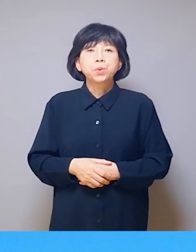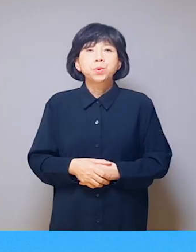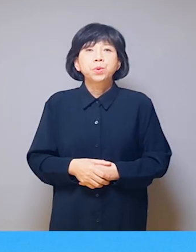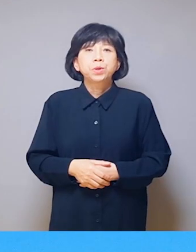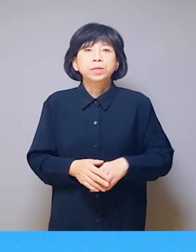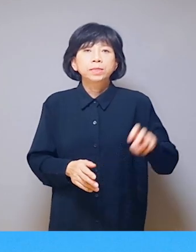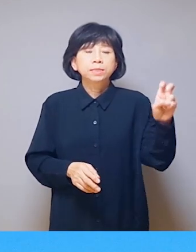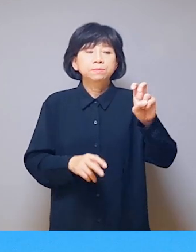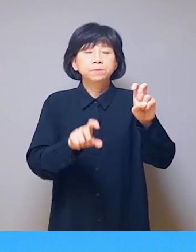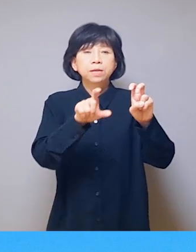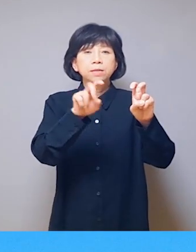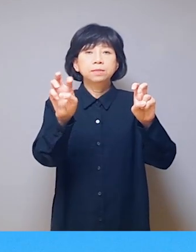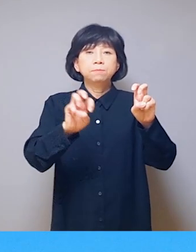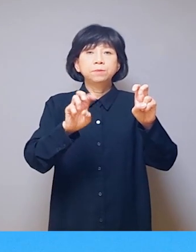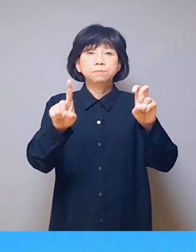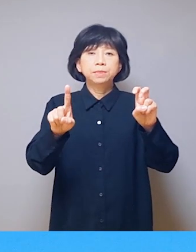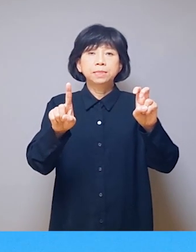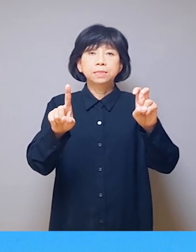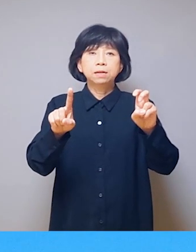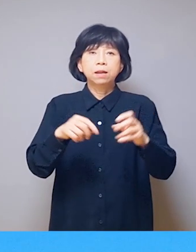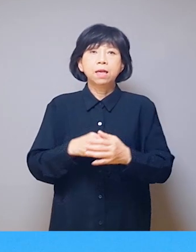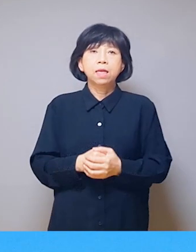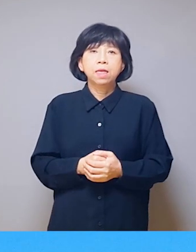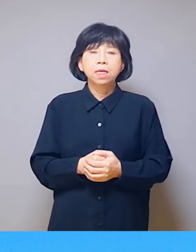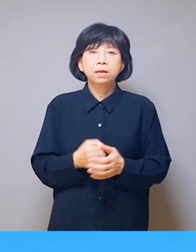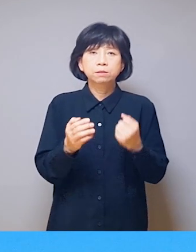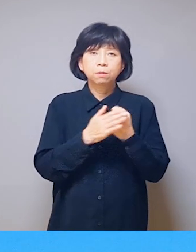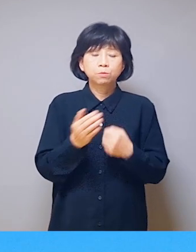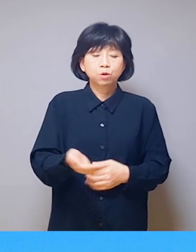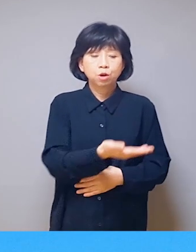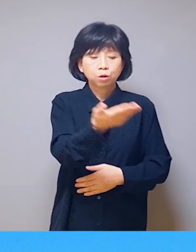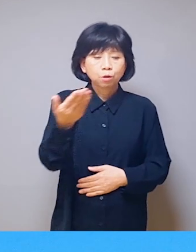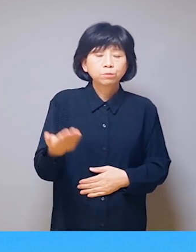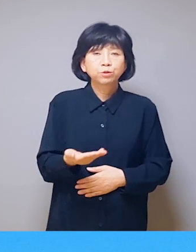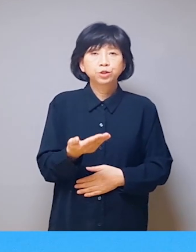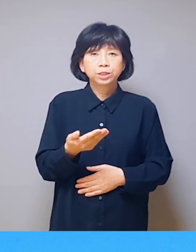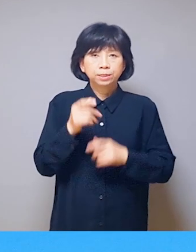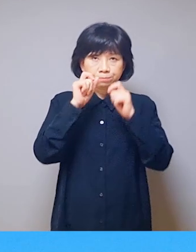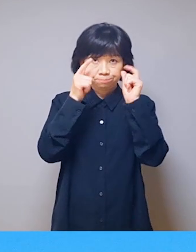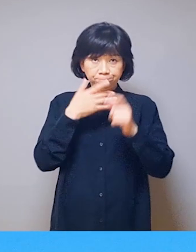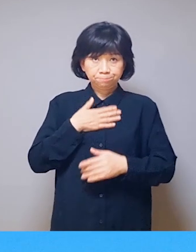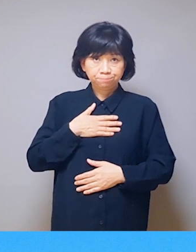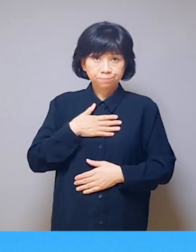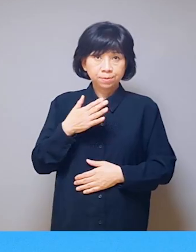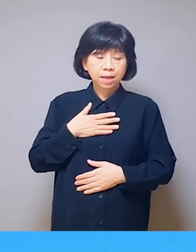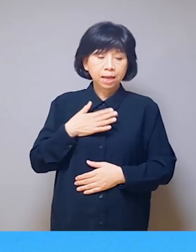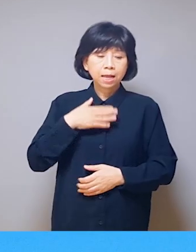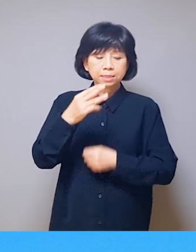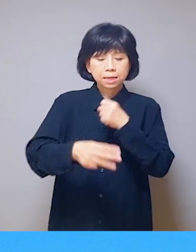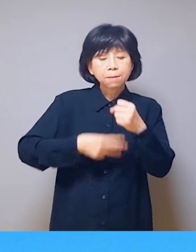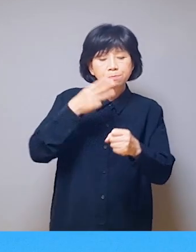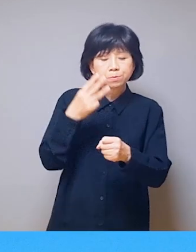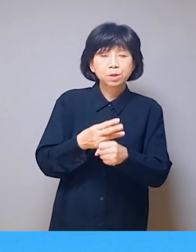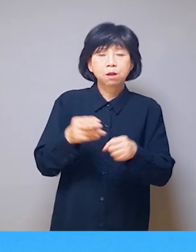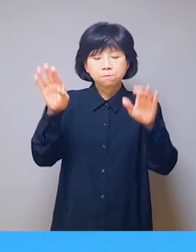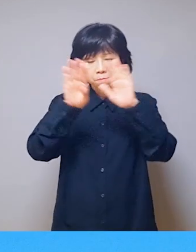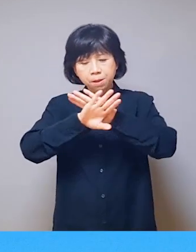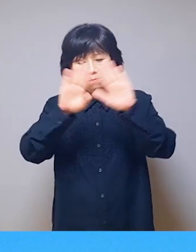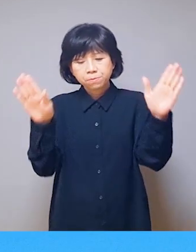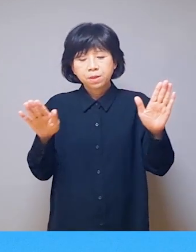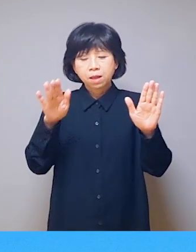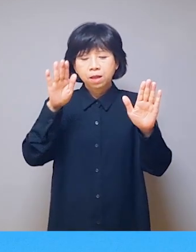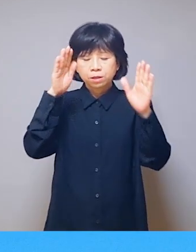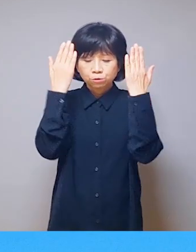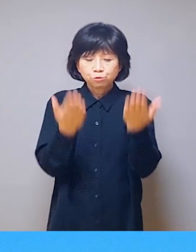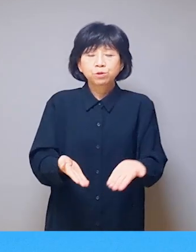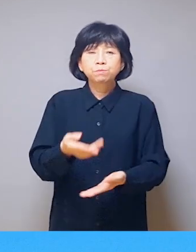20장 31절에 보니까 그러므로 여러분이 일깨워 내가 3년이나 밤낮 쉬지 않고